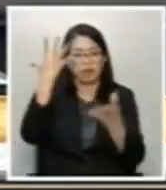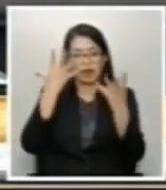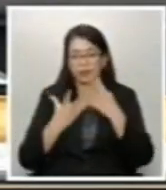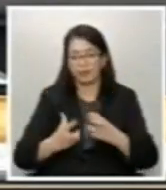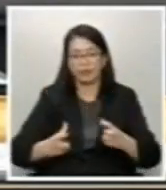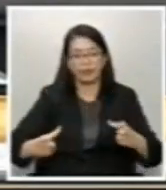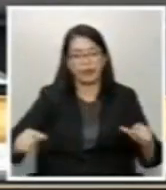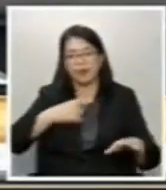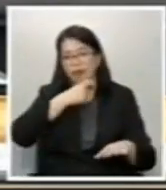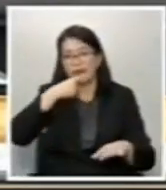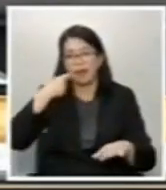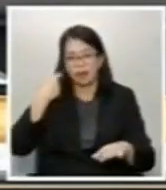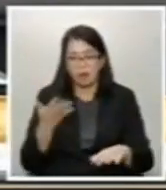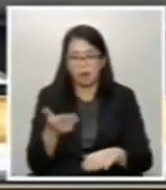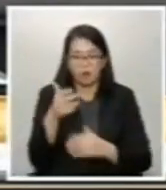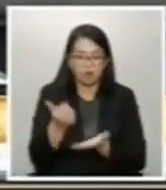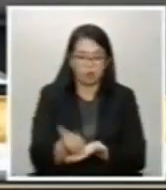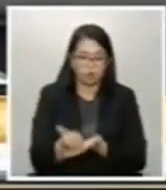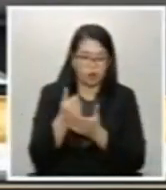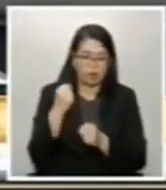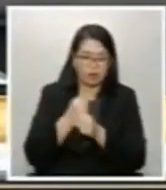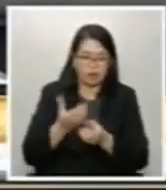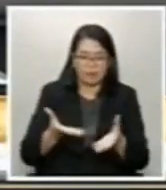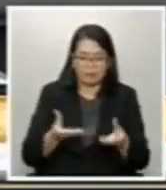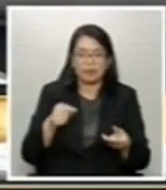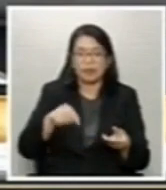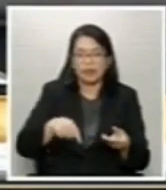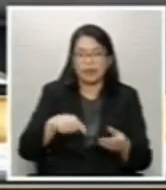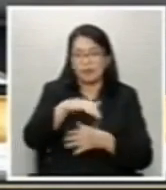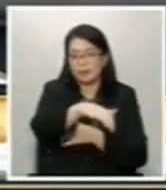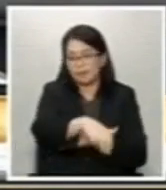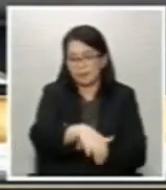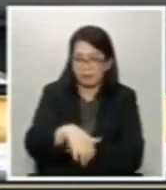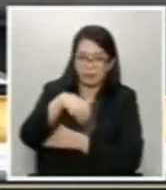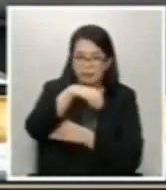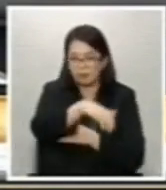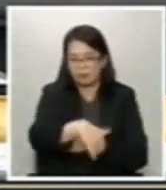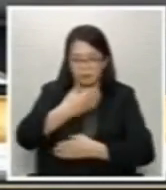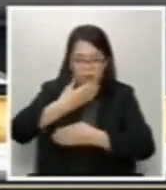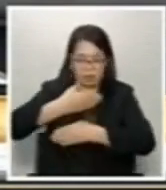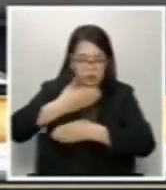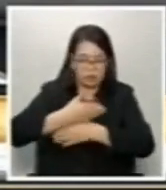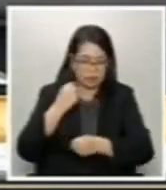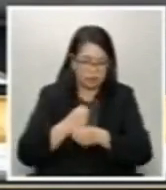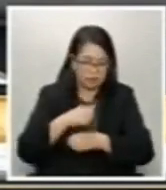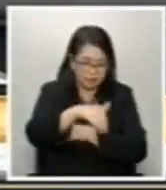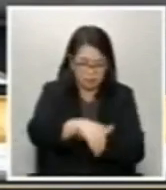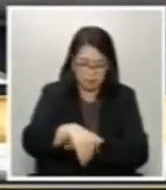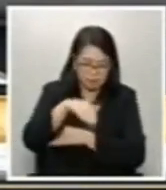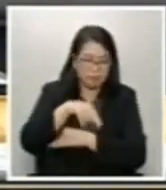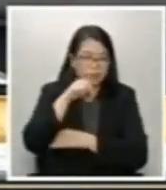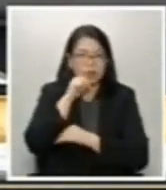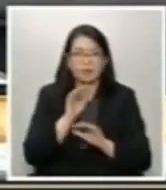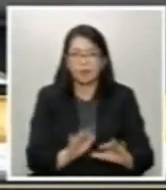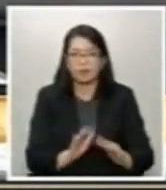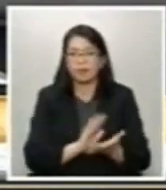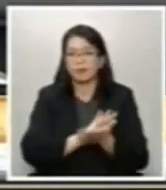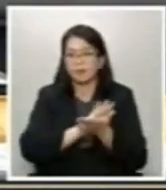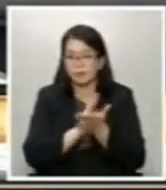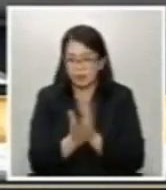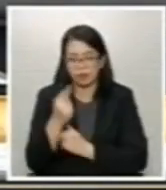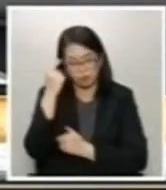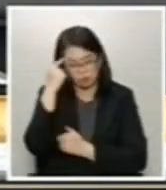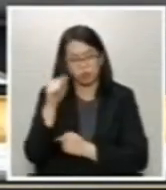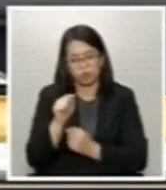ทะเบียนเป็นขึ้นทะเบียนนสรไว้แล้วมีจำนวนหลายพันไร่ด้วยกันและมีความเหมาะสมที่